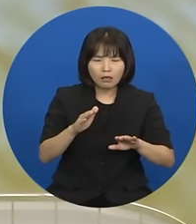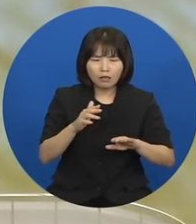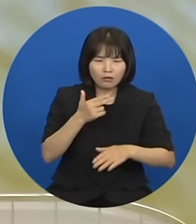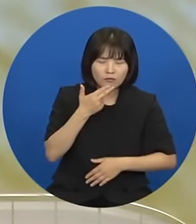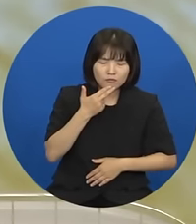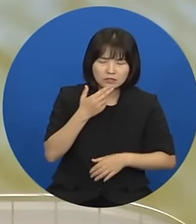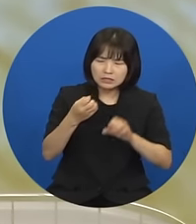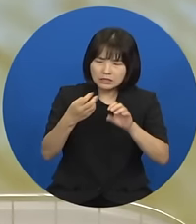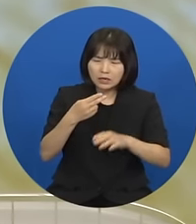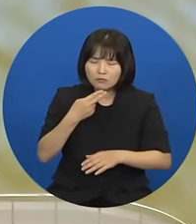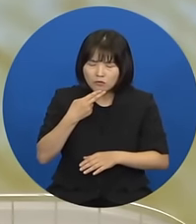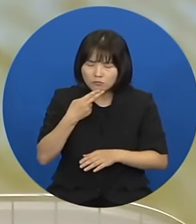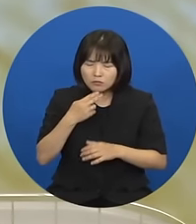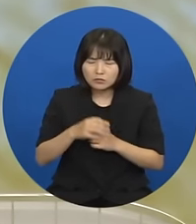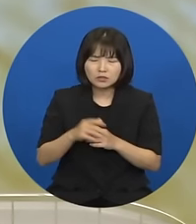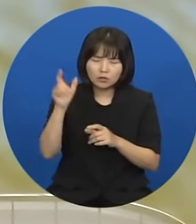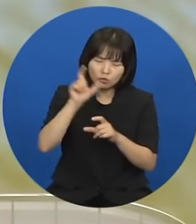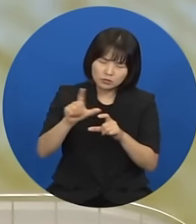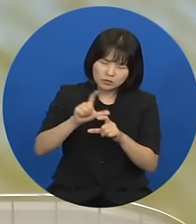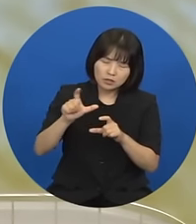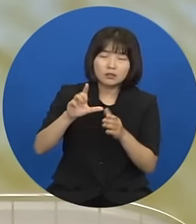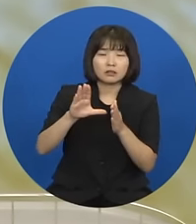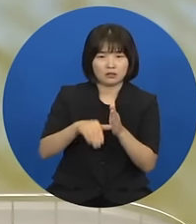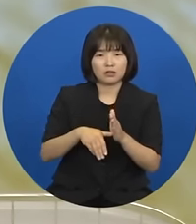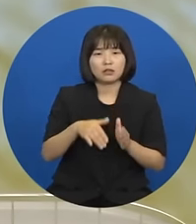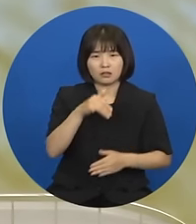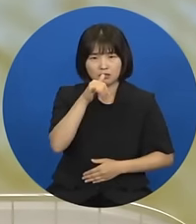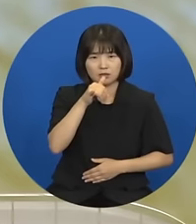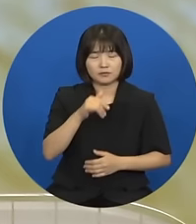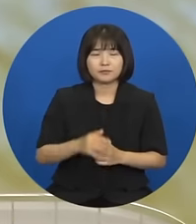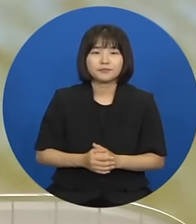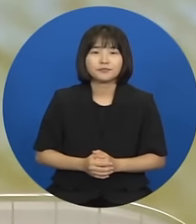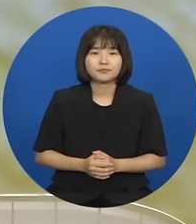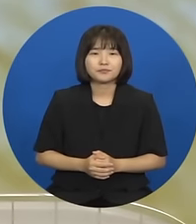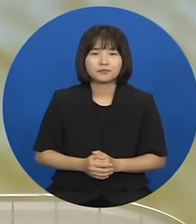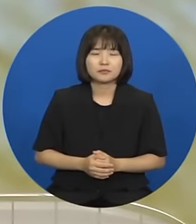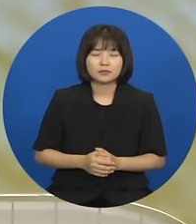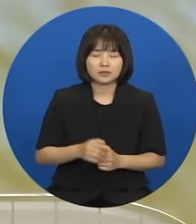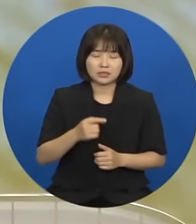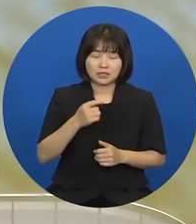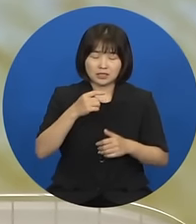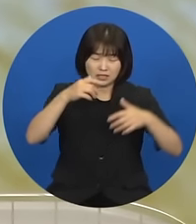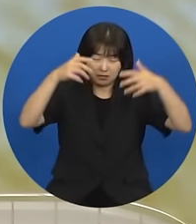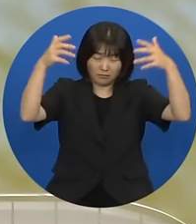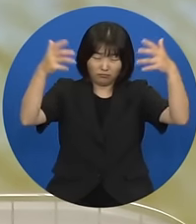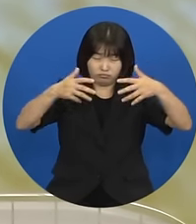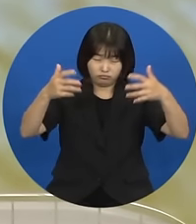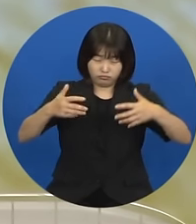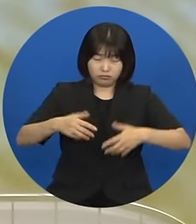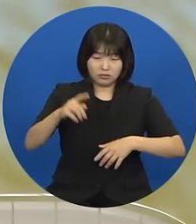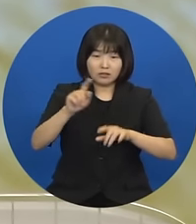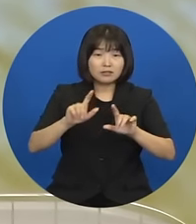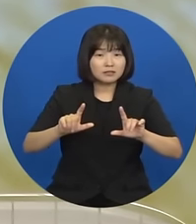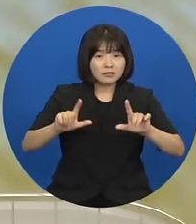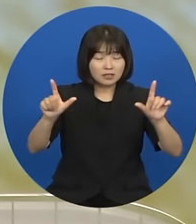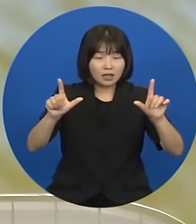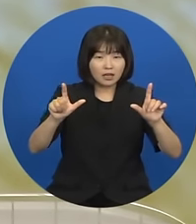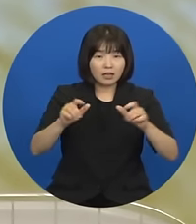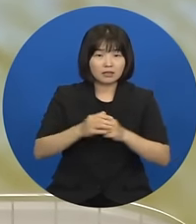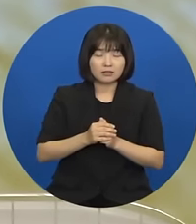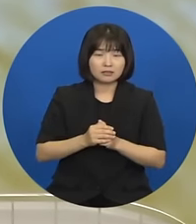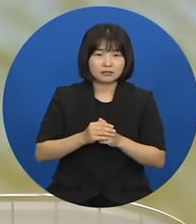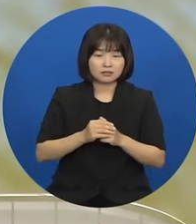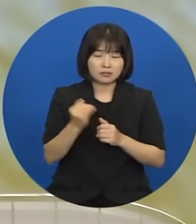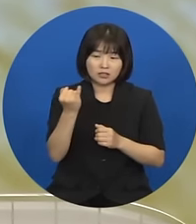시간을 보내야 했던 시기가 있었습니다. 비가 내리던 어느 날 여학생 3명이 길을